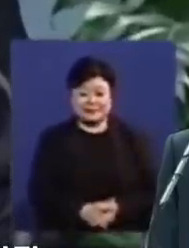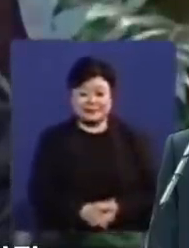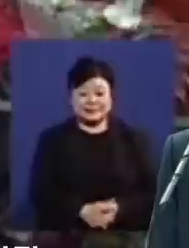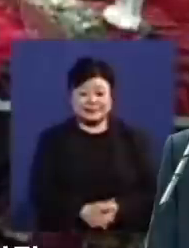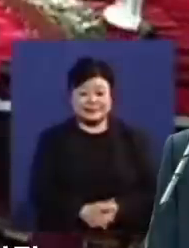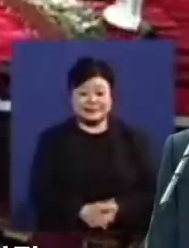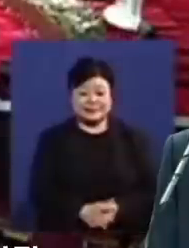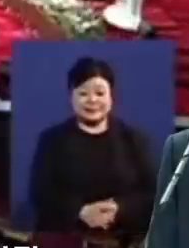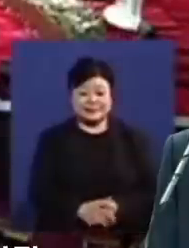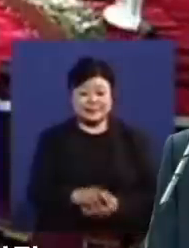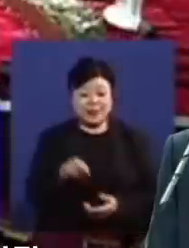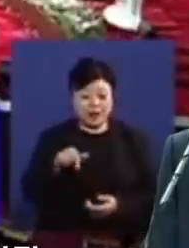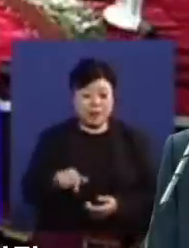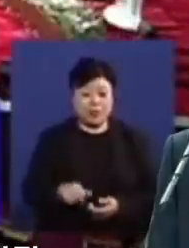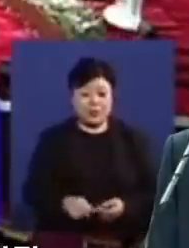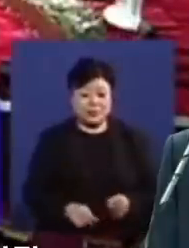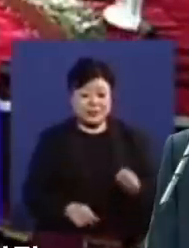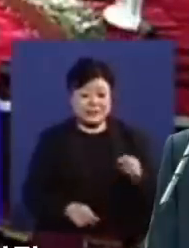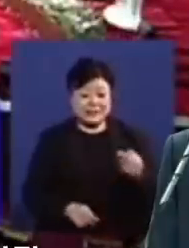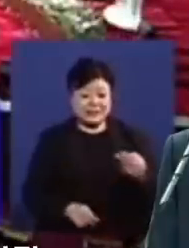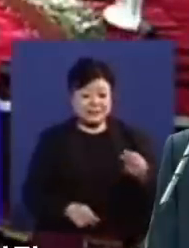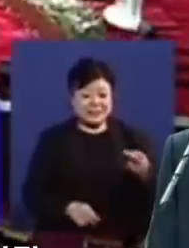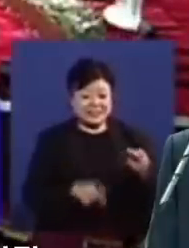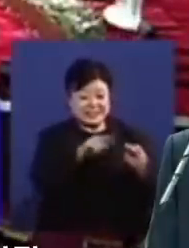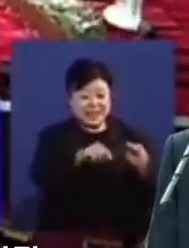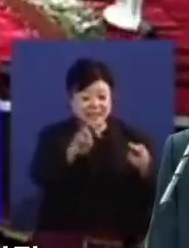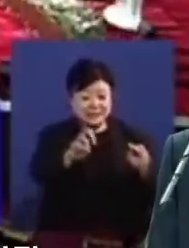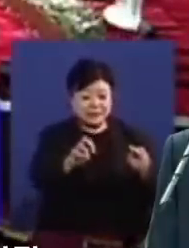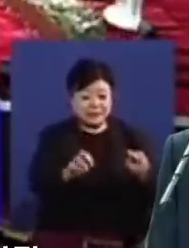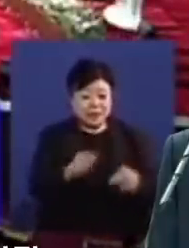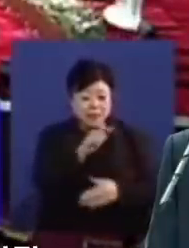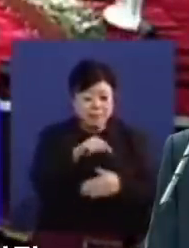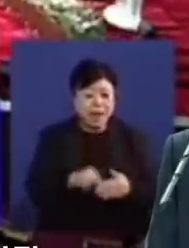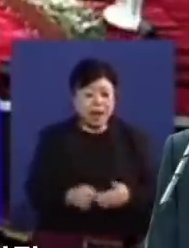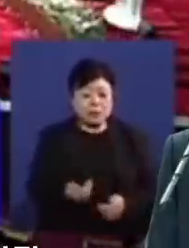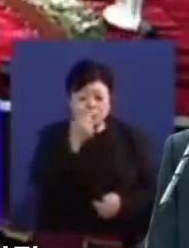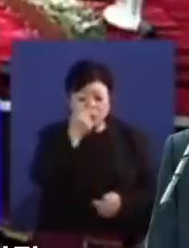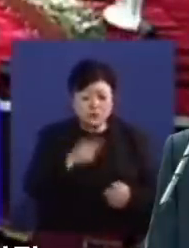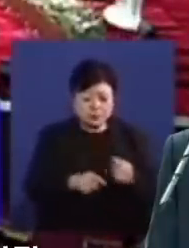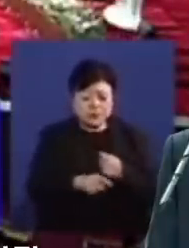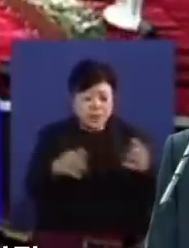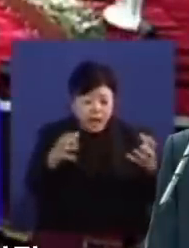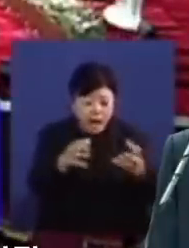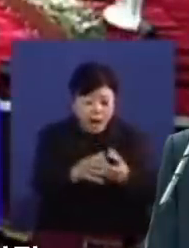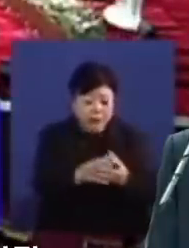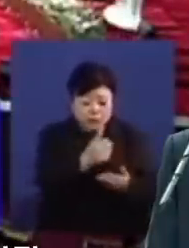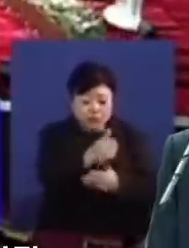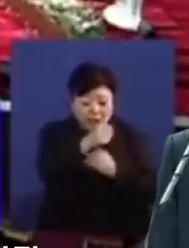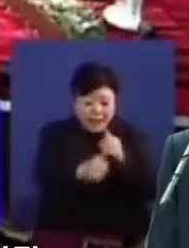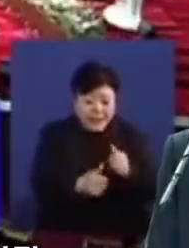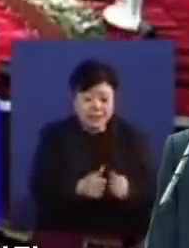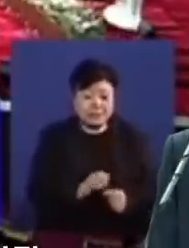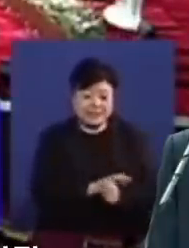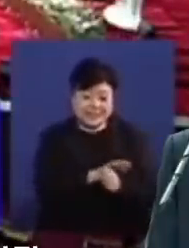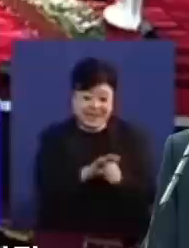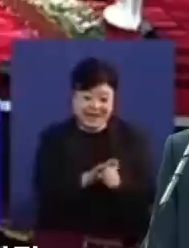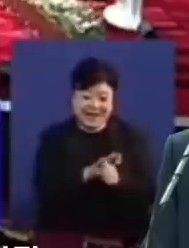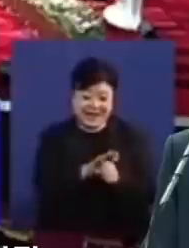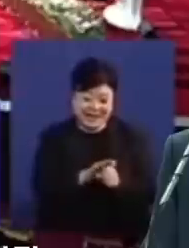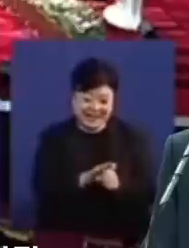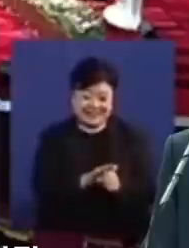마가복음 12장 30절에 내 마음을 다하고 목숨을 다하고 뜻을 다하고 힘을 다하여 주 너의 하나님을 사랑하라.